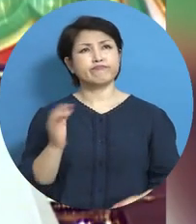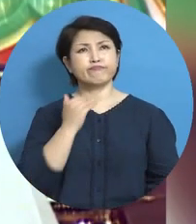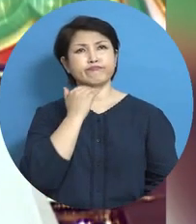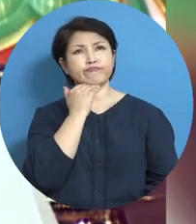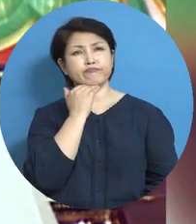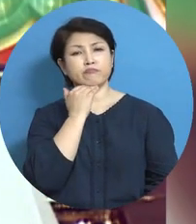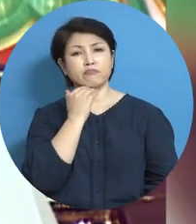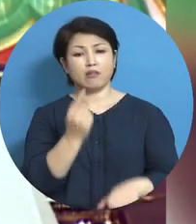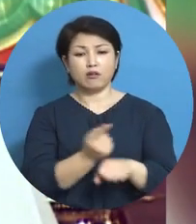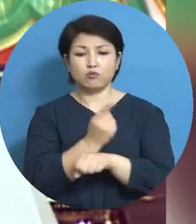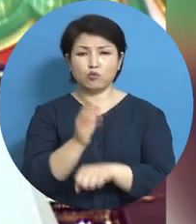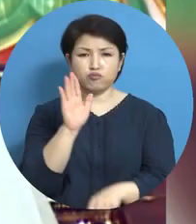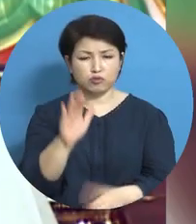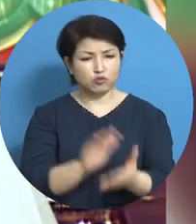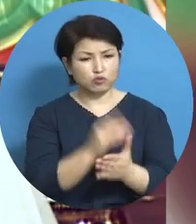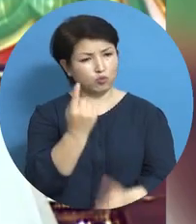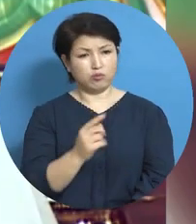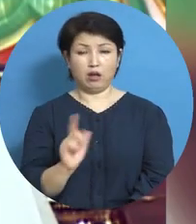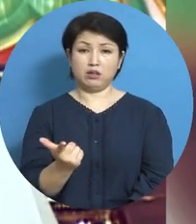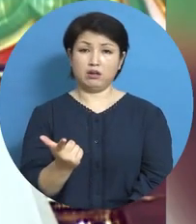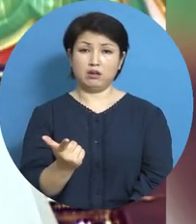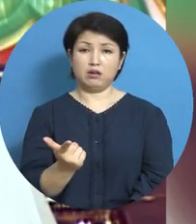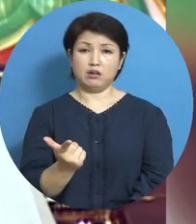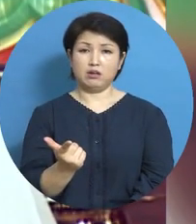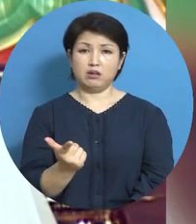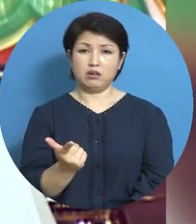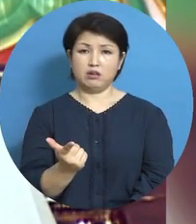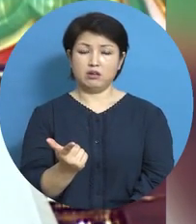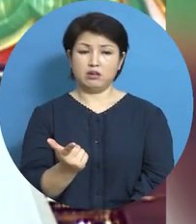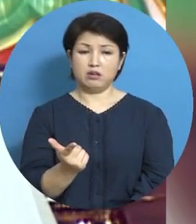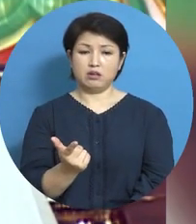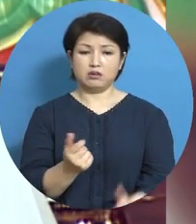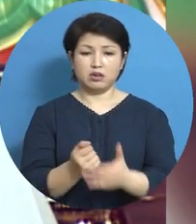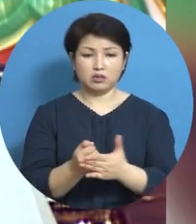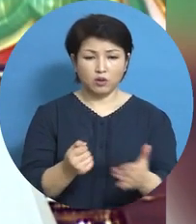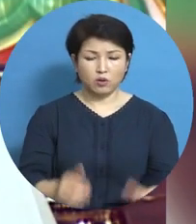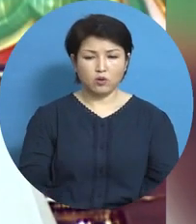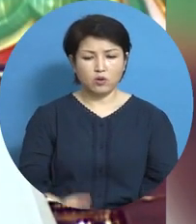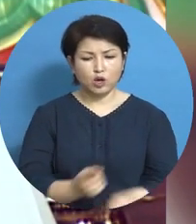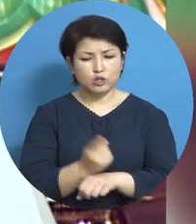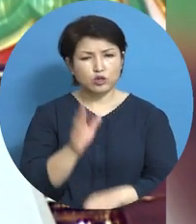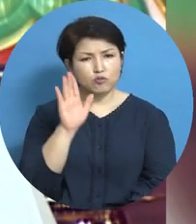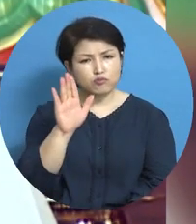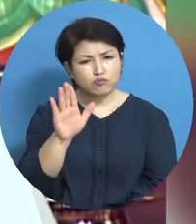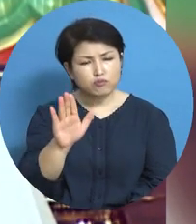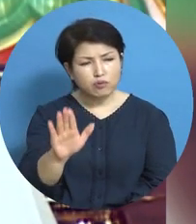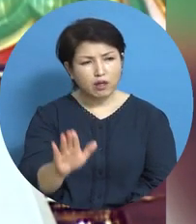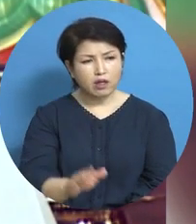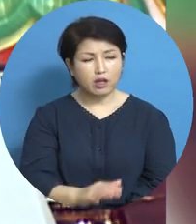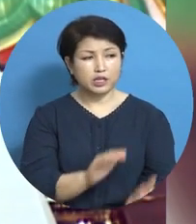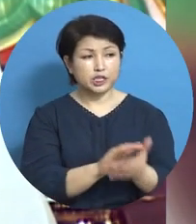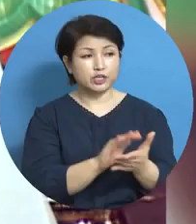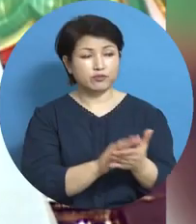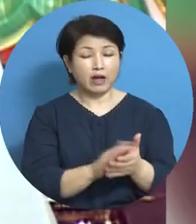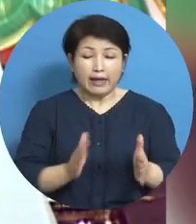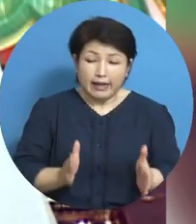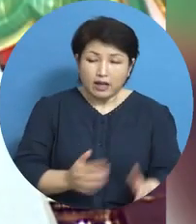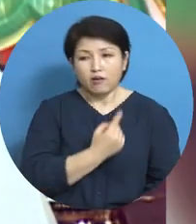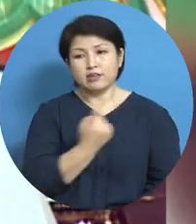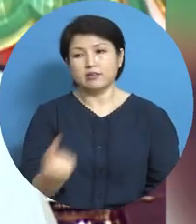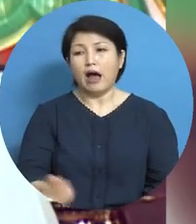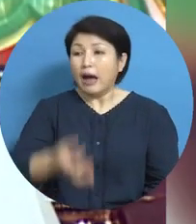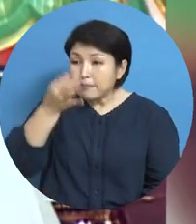그래, 더 지나자 주인이 헐레벌떡 나타났어는 그래, 미안하다고 사과를 하는